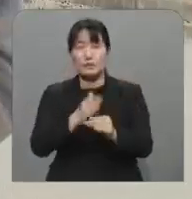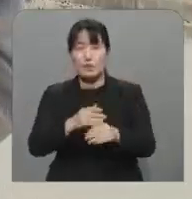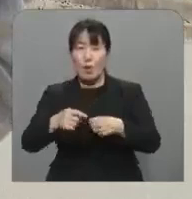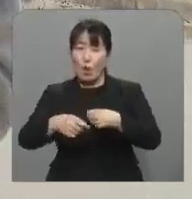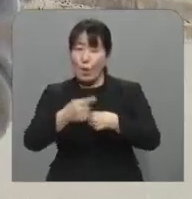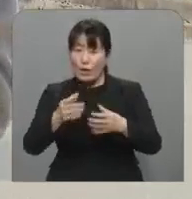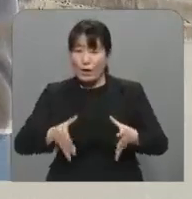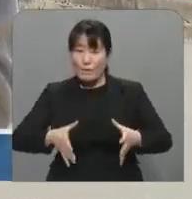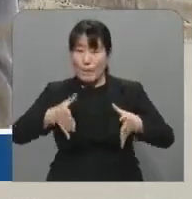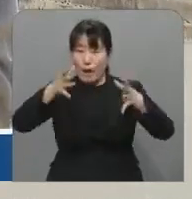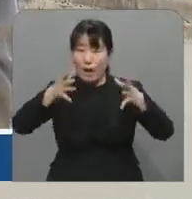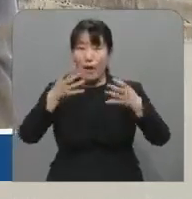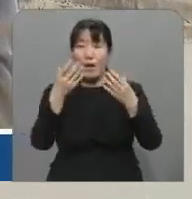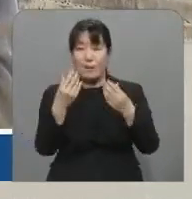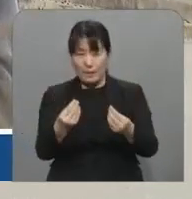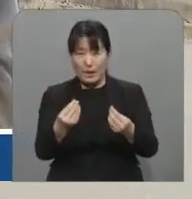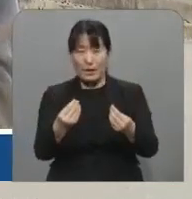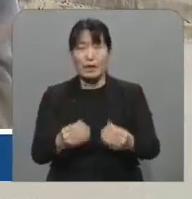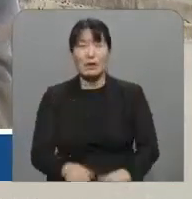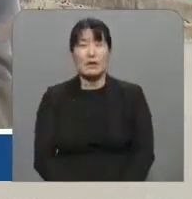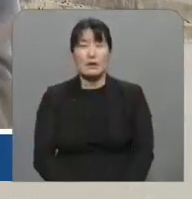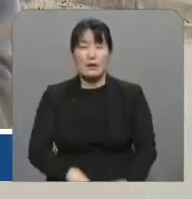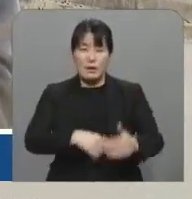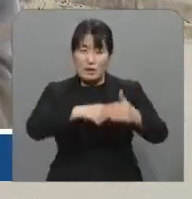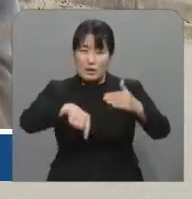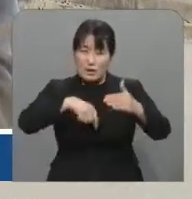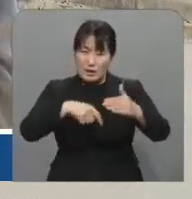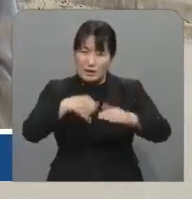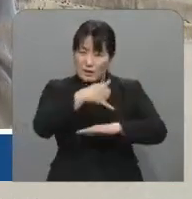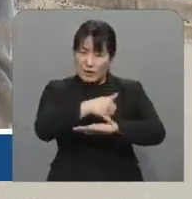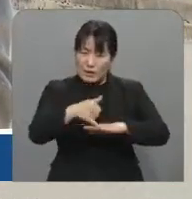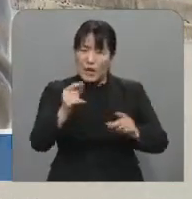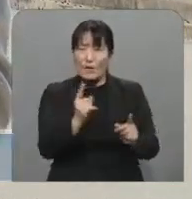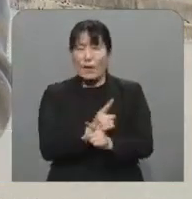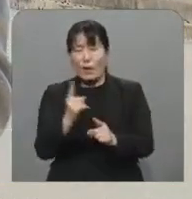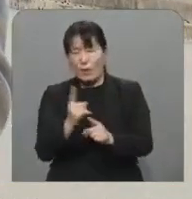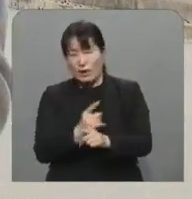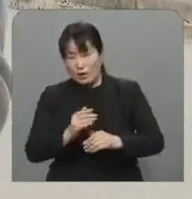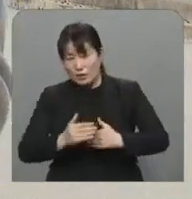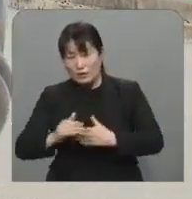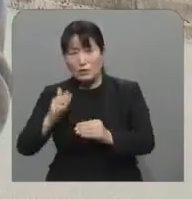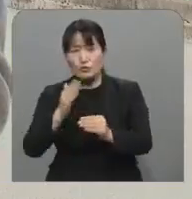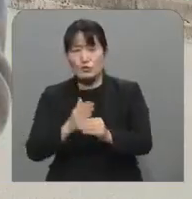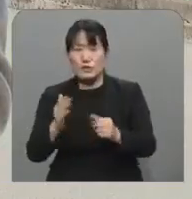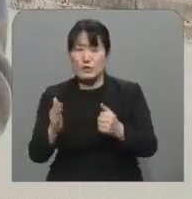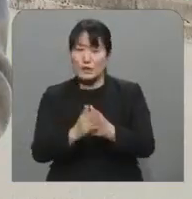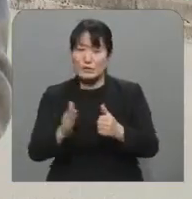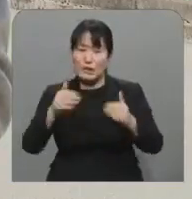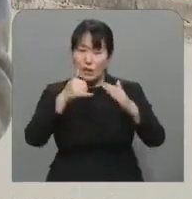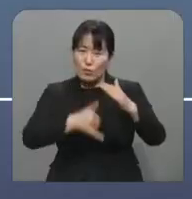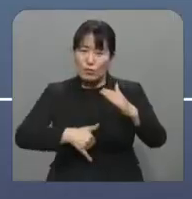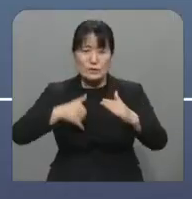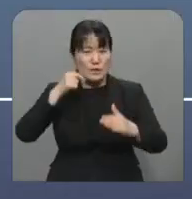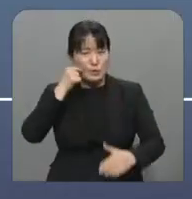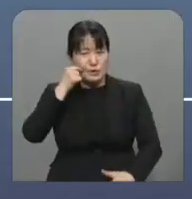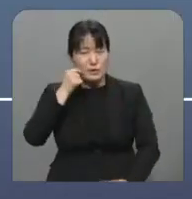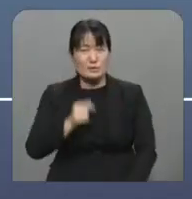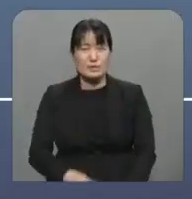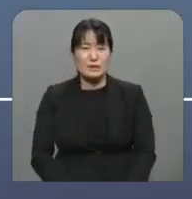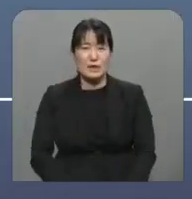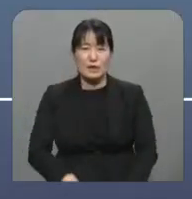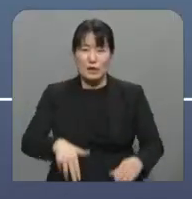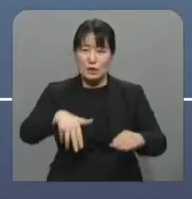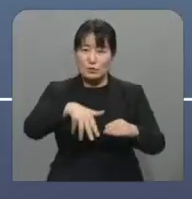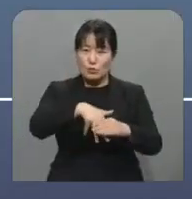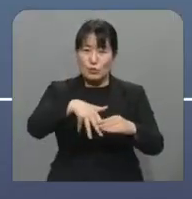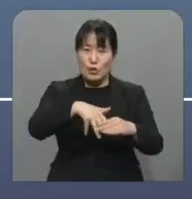공사는 대부분 마무리 됐습니다 하지만 내부는 설계변경 작업이 진행 중이라 공사는 시작도 못한 상황입니다 대순 진리의